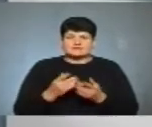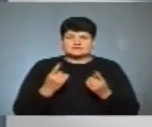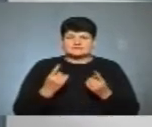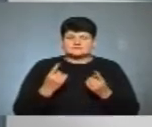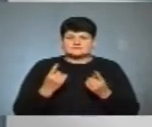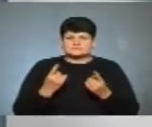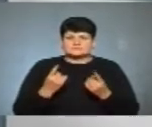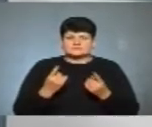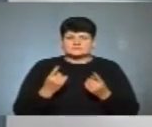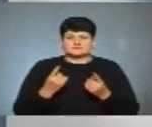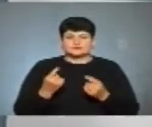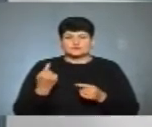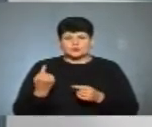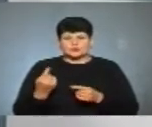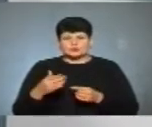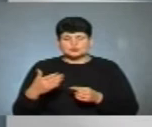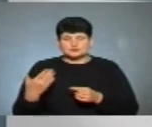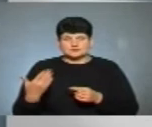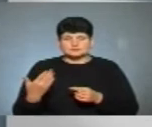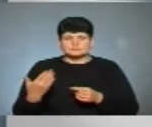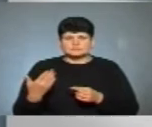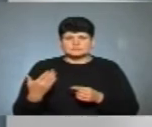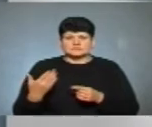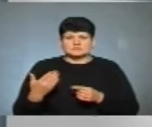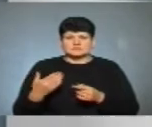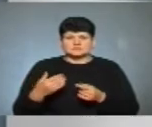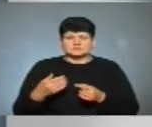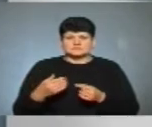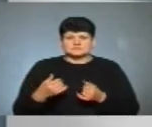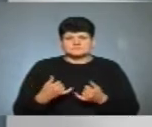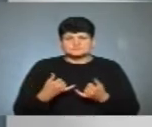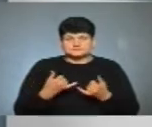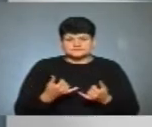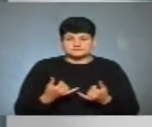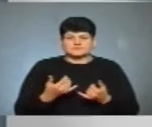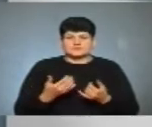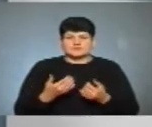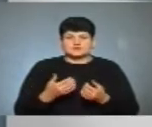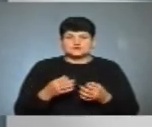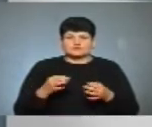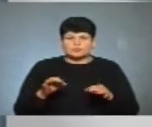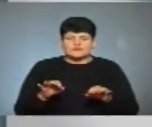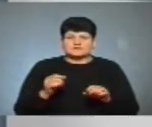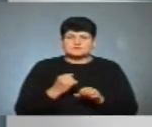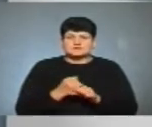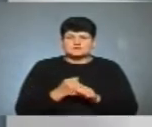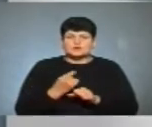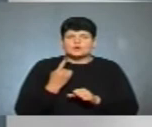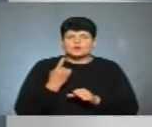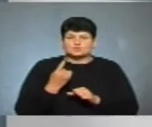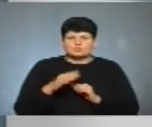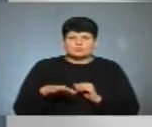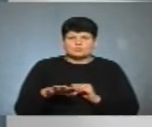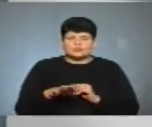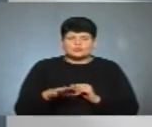чином з одного боку опонувала «Свободі», але вони дуже тісно працюють на одному електоральному полі.